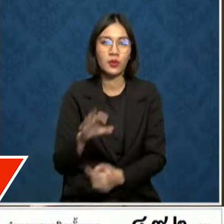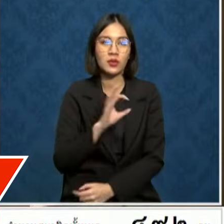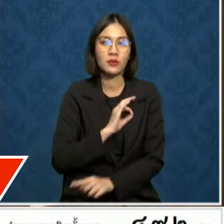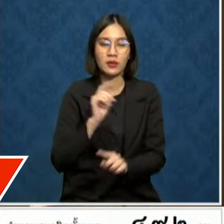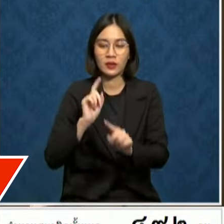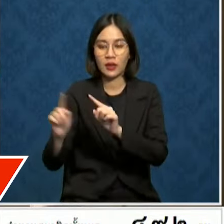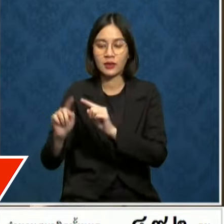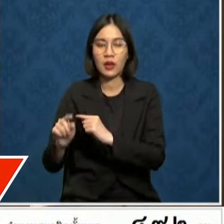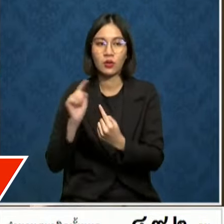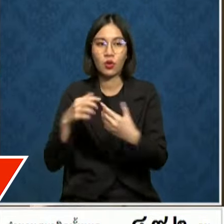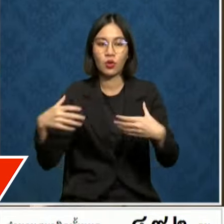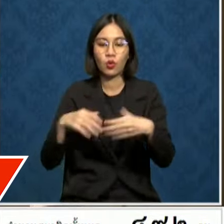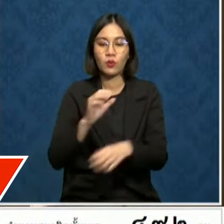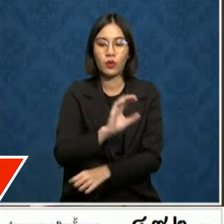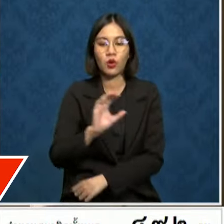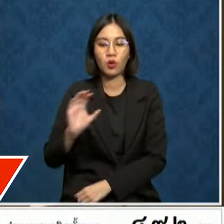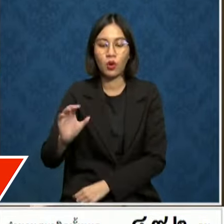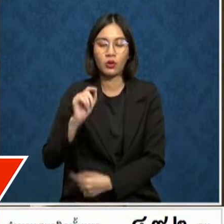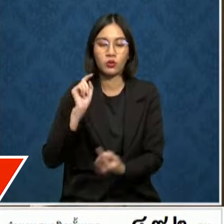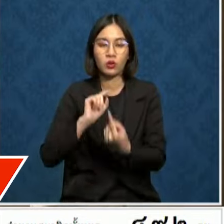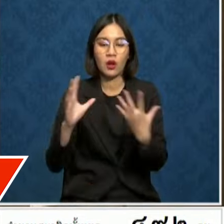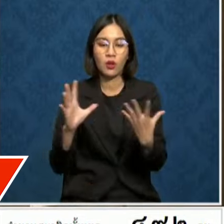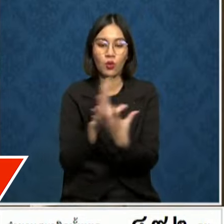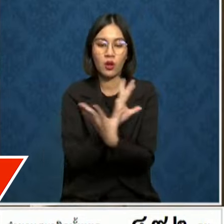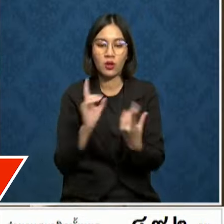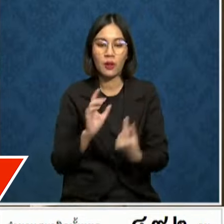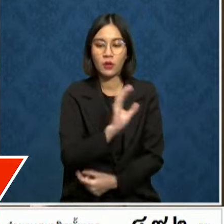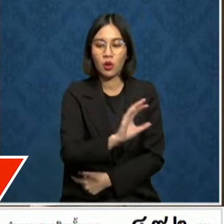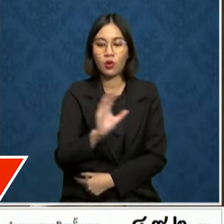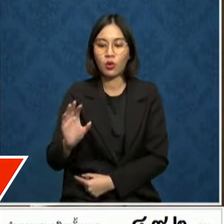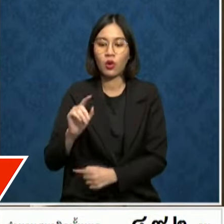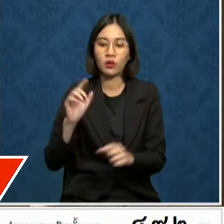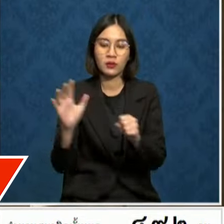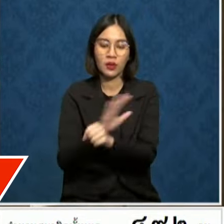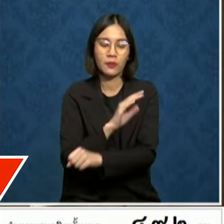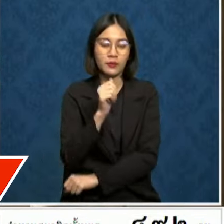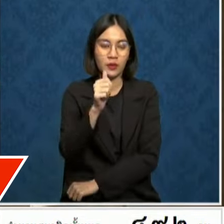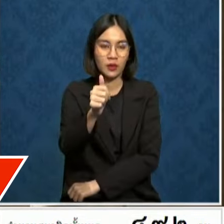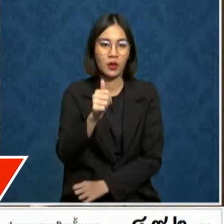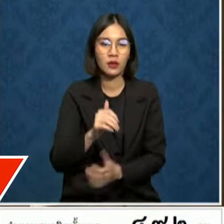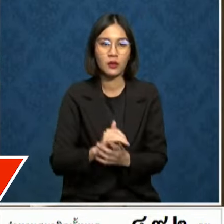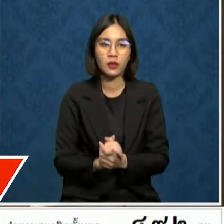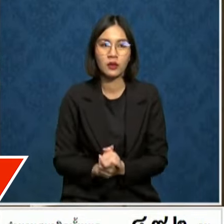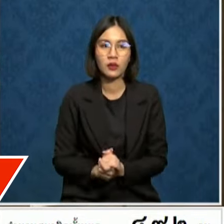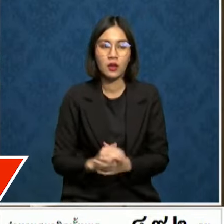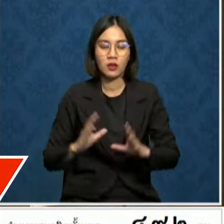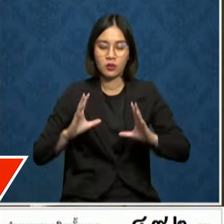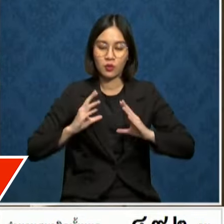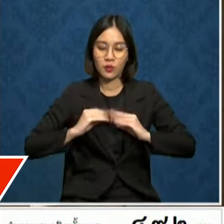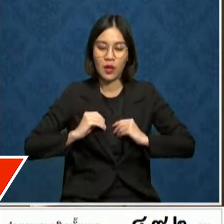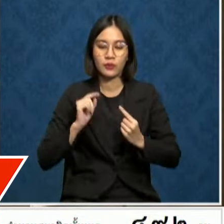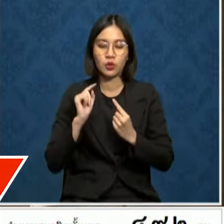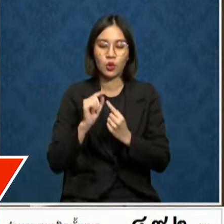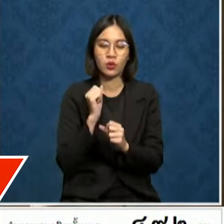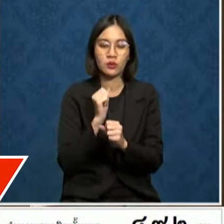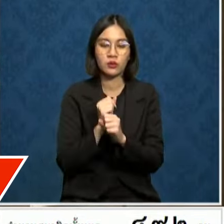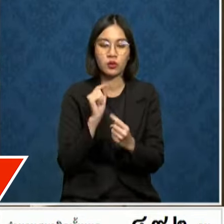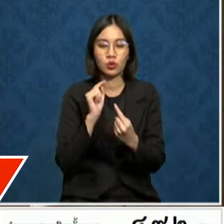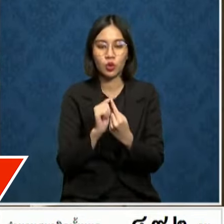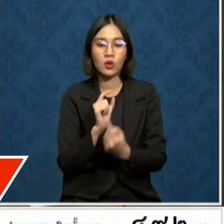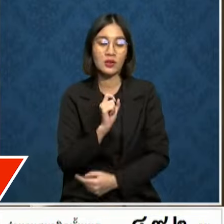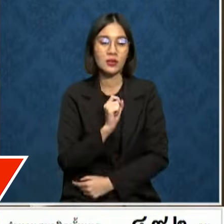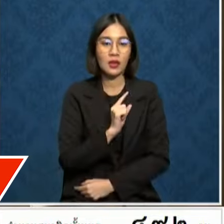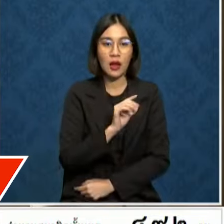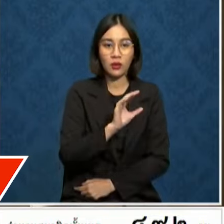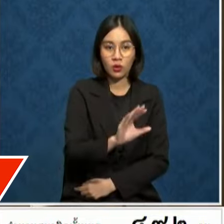อื่นๆในกลุ่มของตนที่ใช้วัฒนธรรมของตนเองได้อย่างเต็มที่ค่ะท่านประธานที่จะยอมรับการประกอบศาสนกิจของ